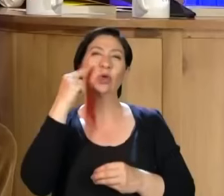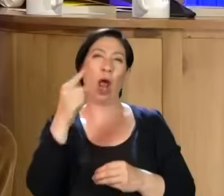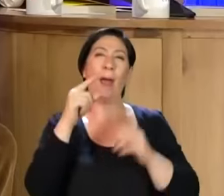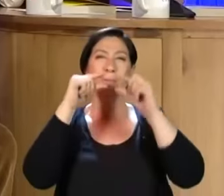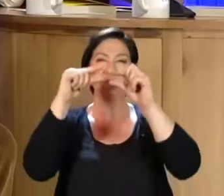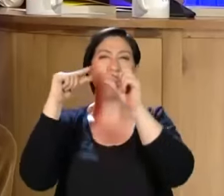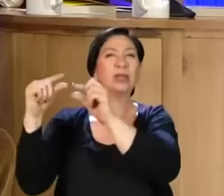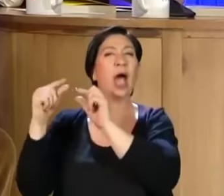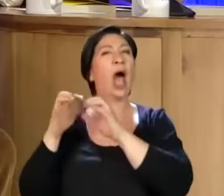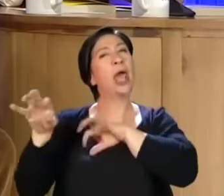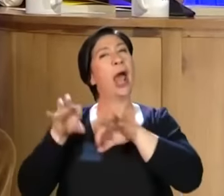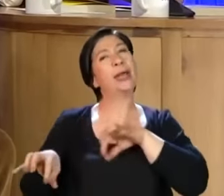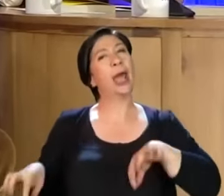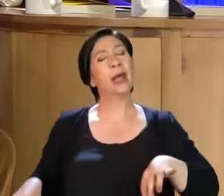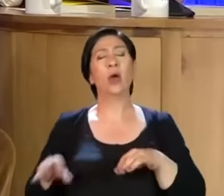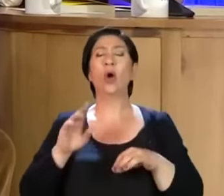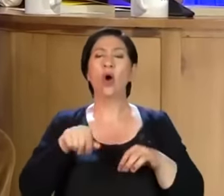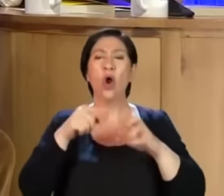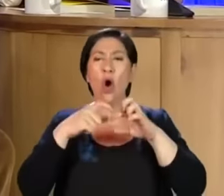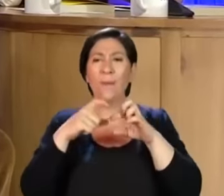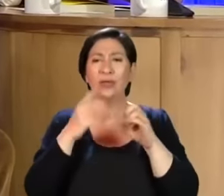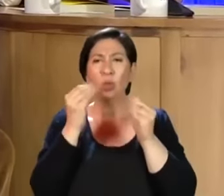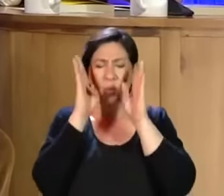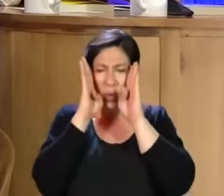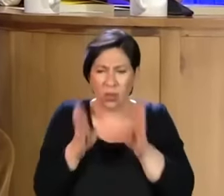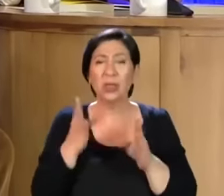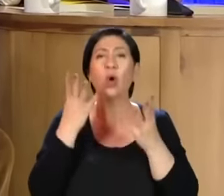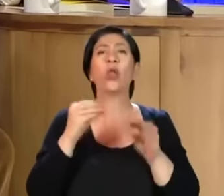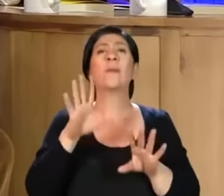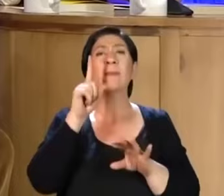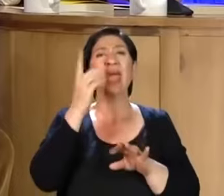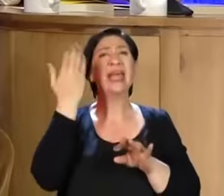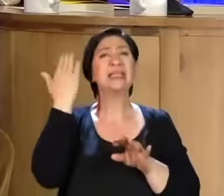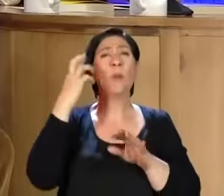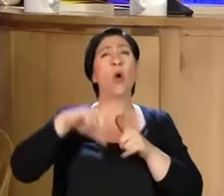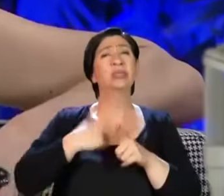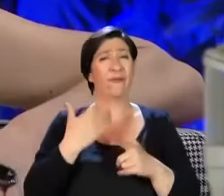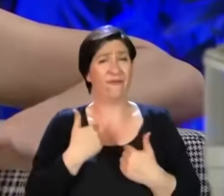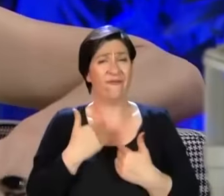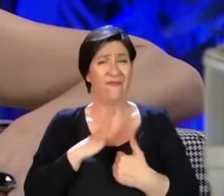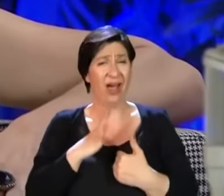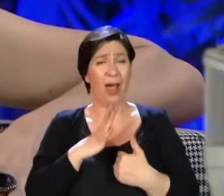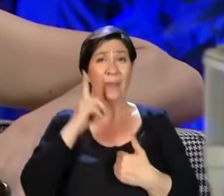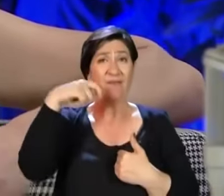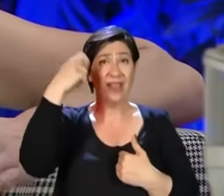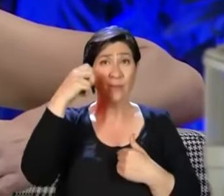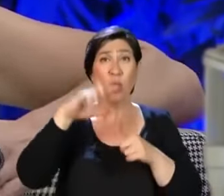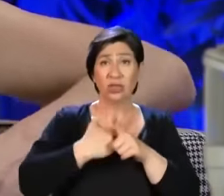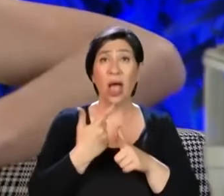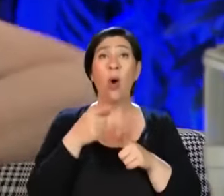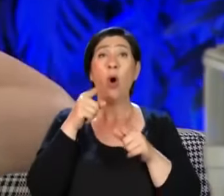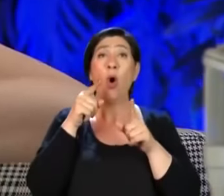Çünkü Roman konsantre şu sıra çok olamıyorum Bir tane de çok eski bir projem vardı aslında tam bir film projesi